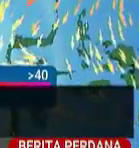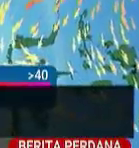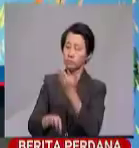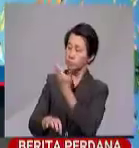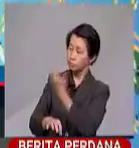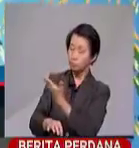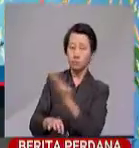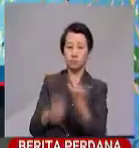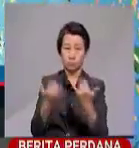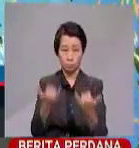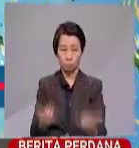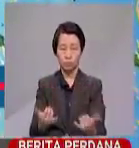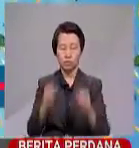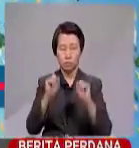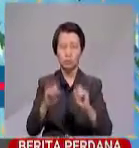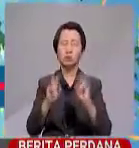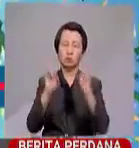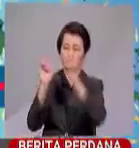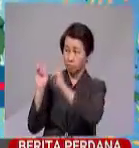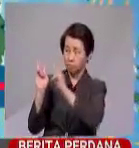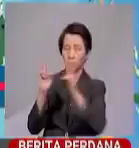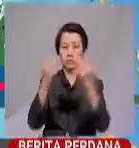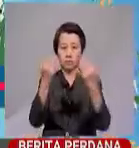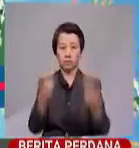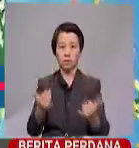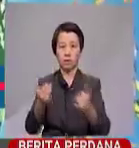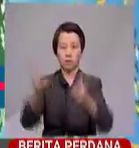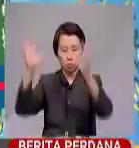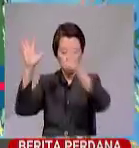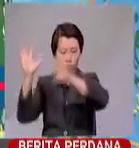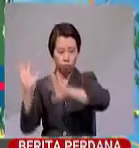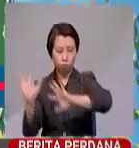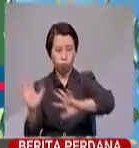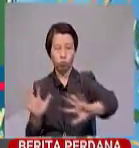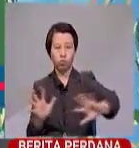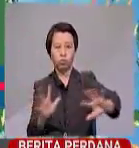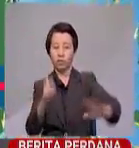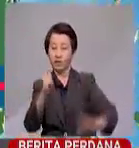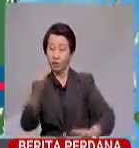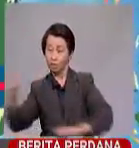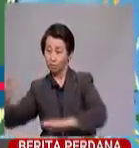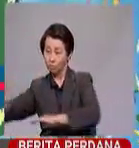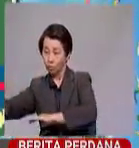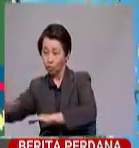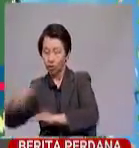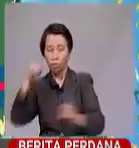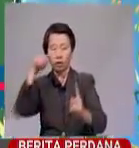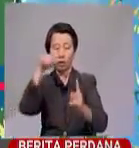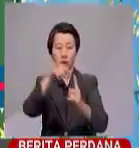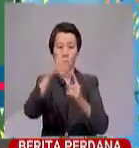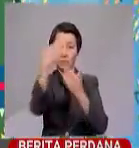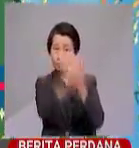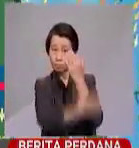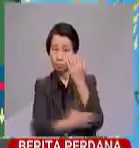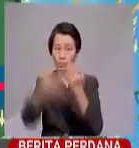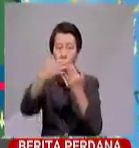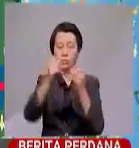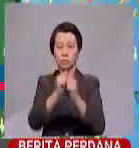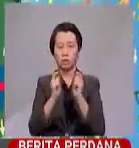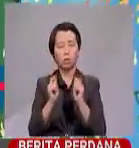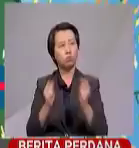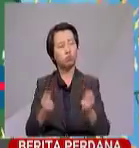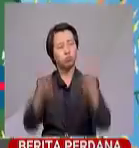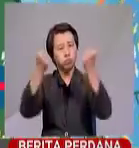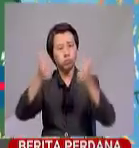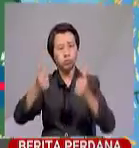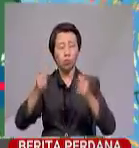angin semasa. Dapat diperhatikan ketika ini angin masih lagi bertiup dari timur laut menuju ke semenanjung Malaysia dengan kelajuan